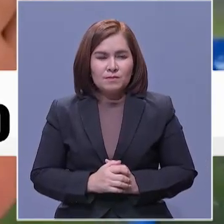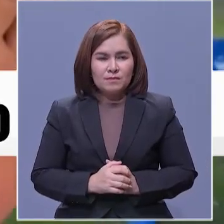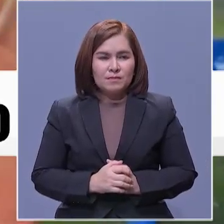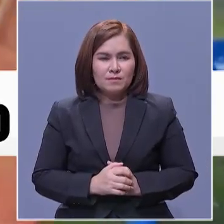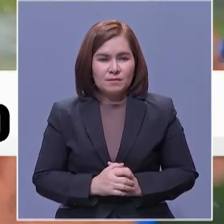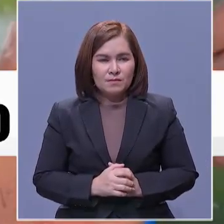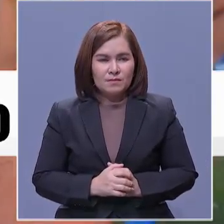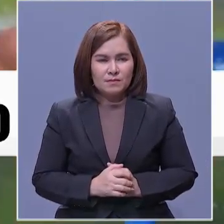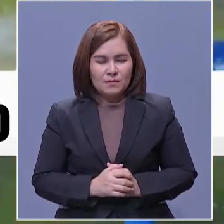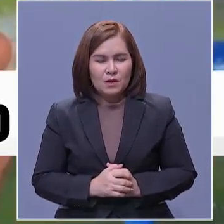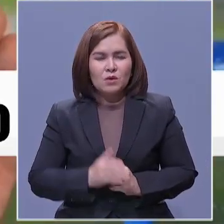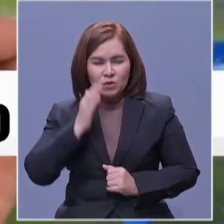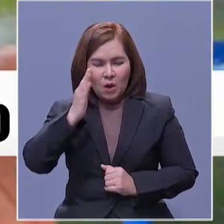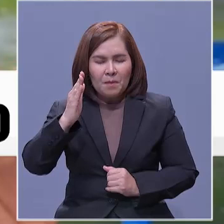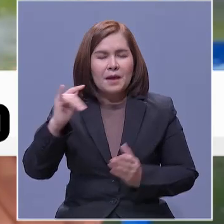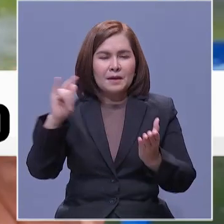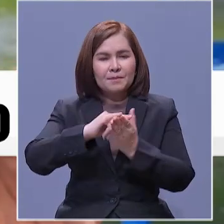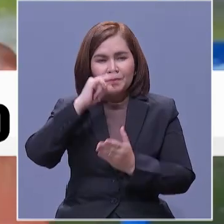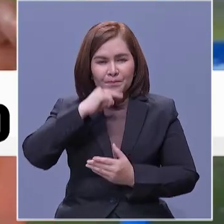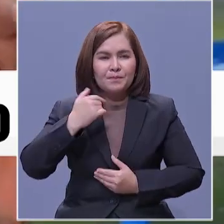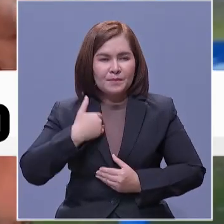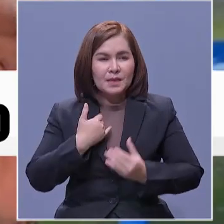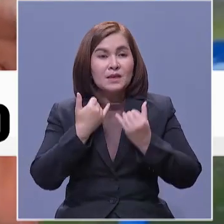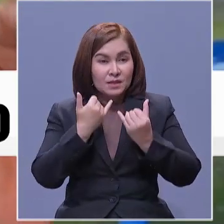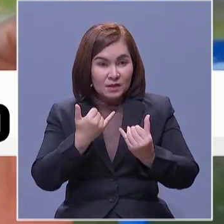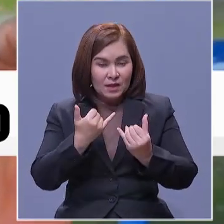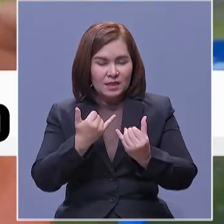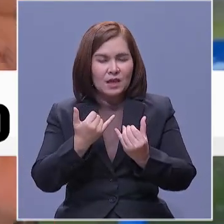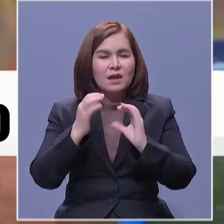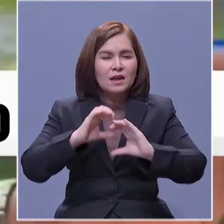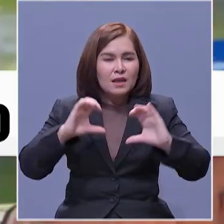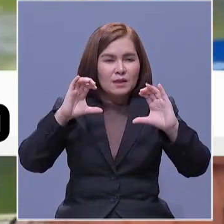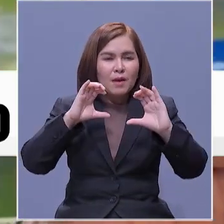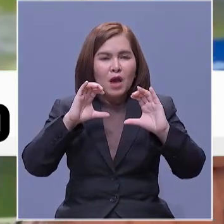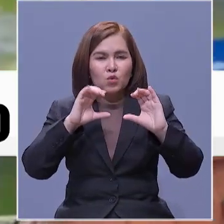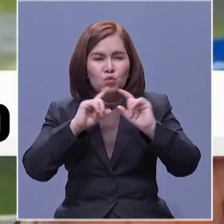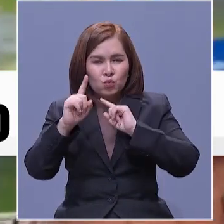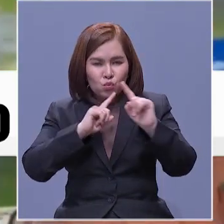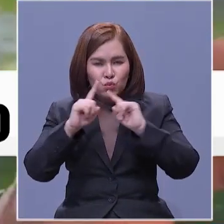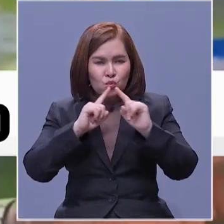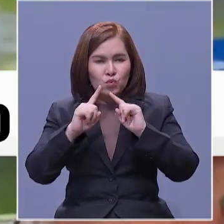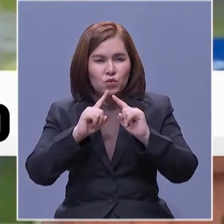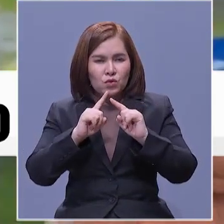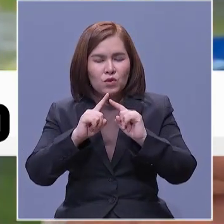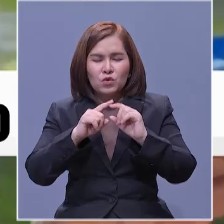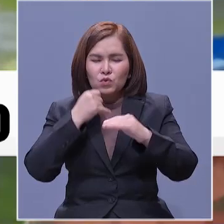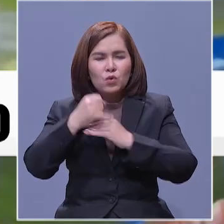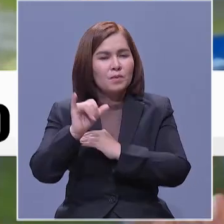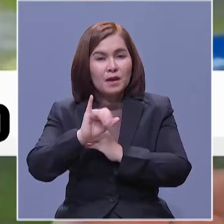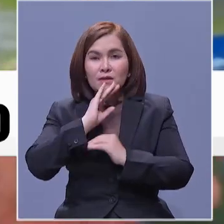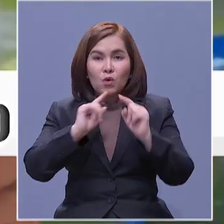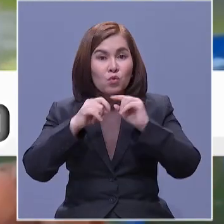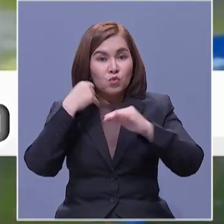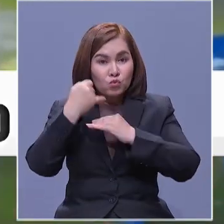จะต้องมีวันไหนต้องได้กราบต้องได้กราบแต่ตอนนี้รัฐบาลเขายังไปเคลียร์ไม่จบถ้าแค่